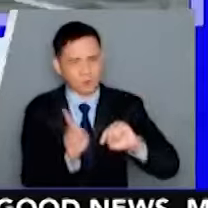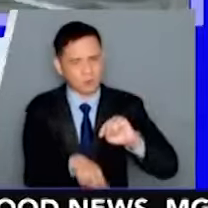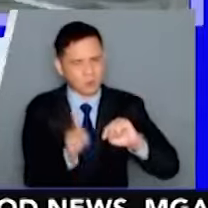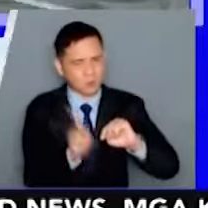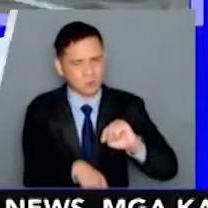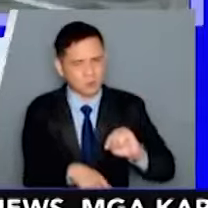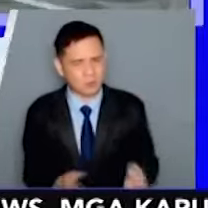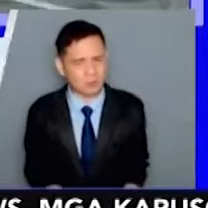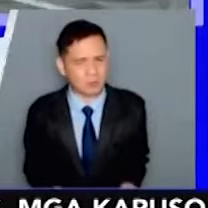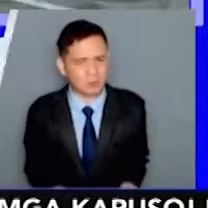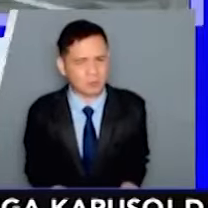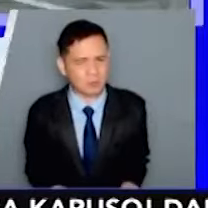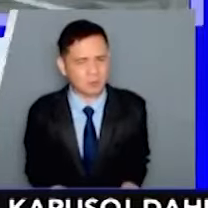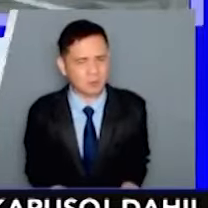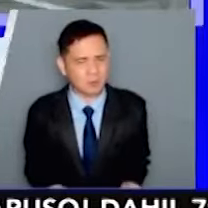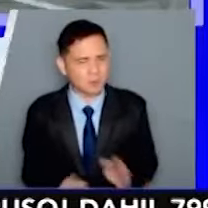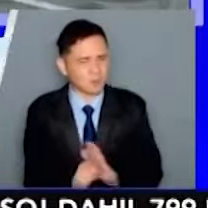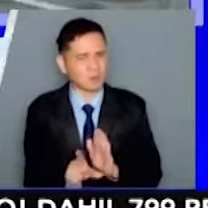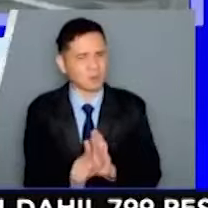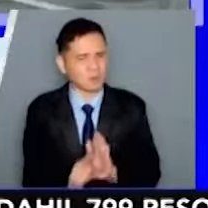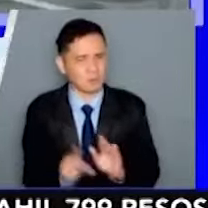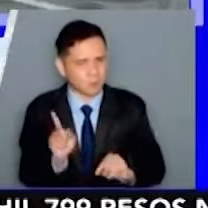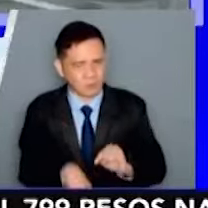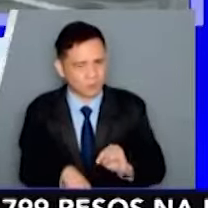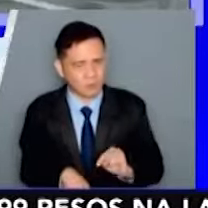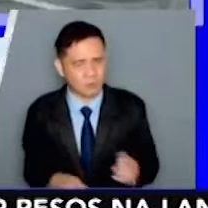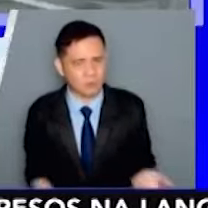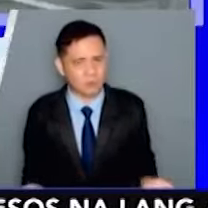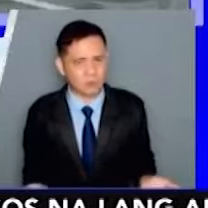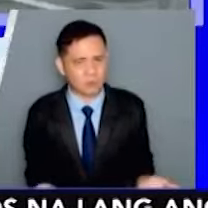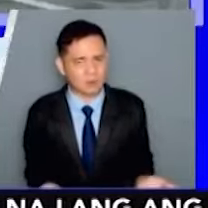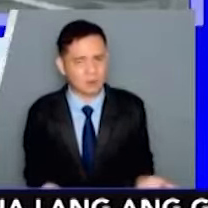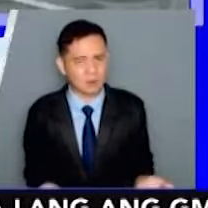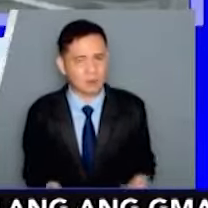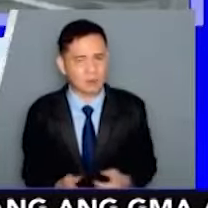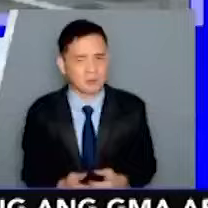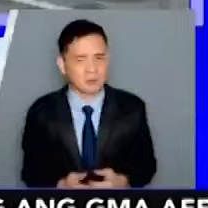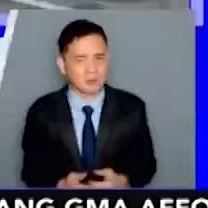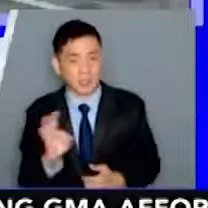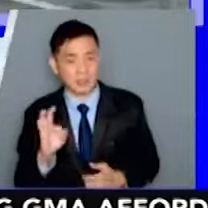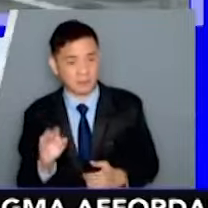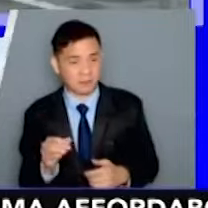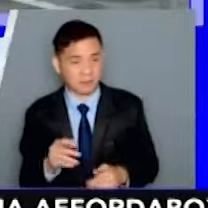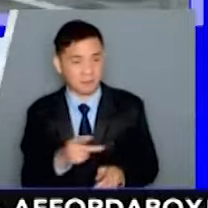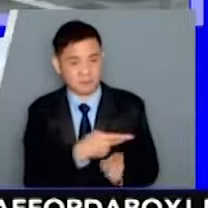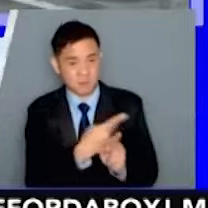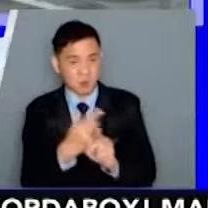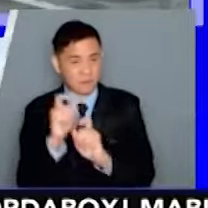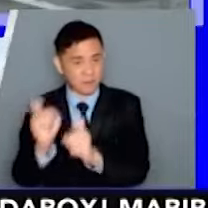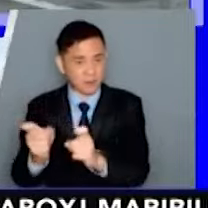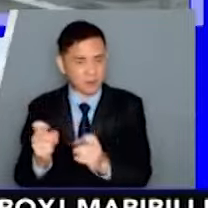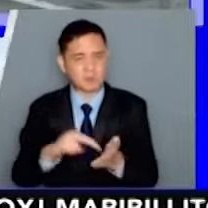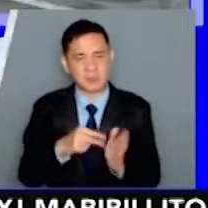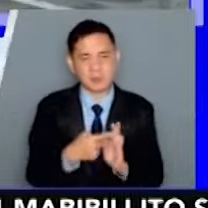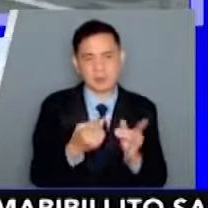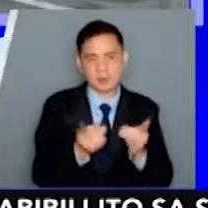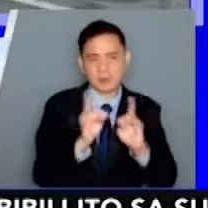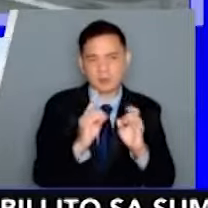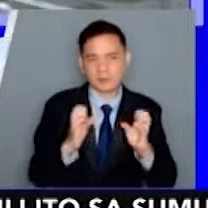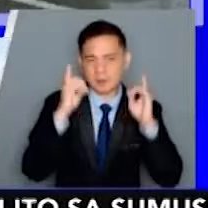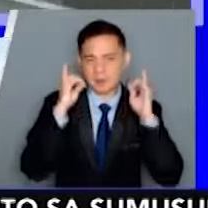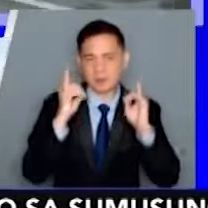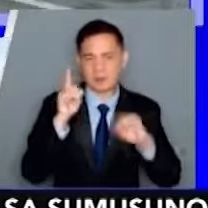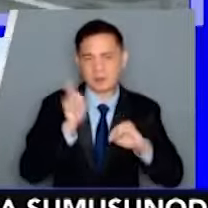Kasi ang mangyayari nito, hindi magagawa ng Department of Education ang trabaho namin na mag-construct